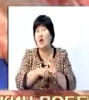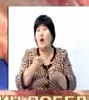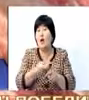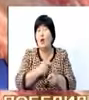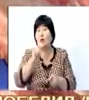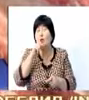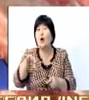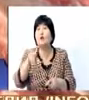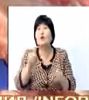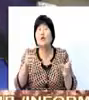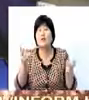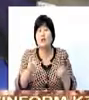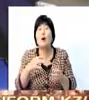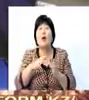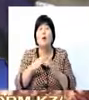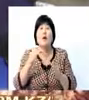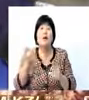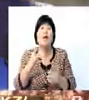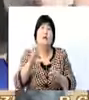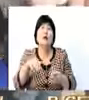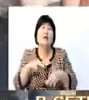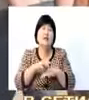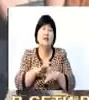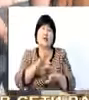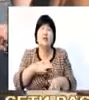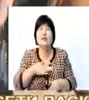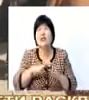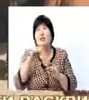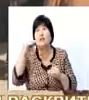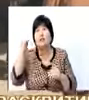картошку, лук. Все, что необходимо по хозяйству. Спасибо организаторам, сельчанам за их труд.